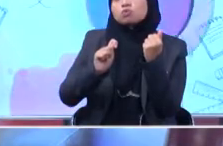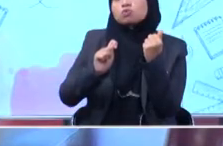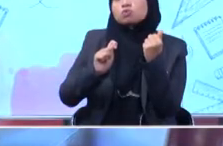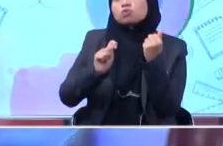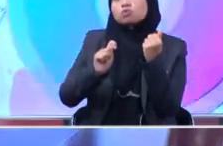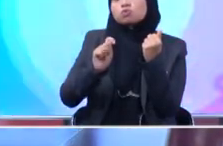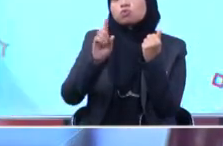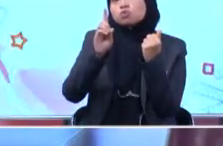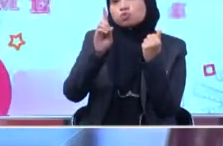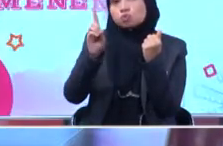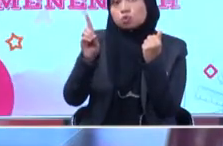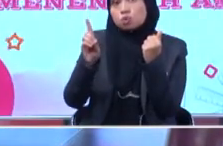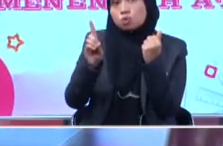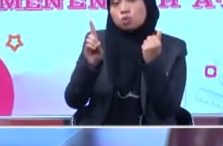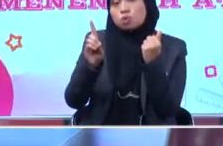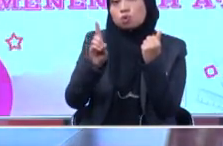Oza